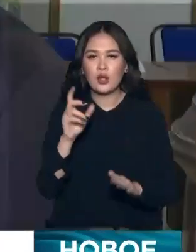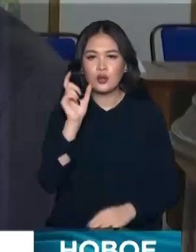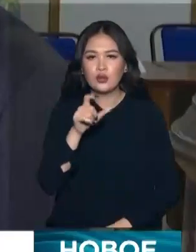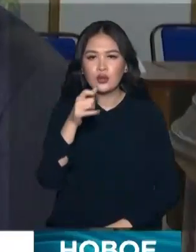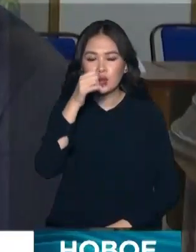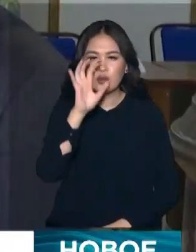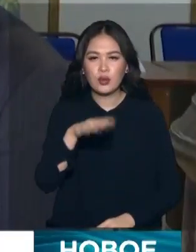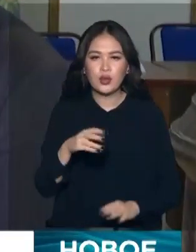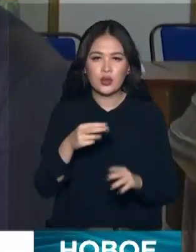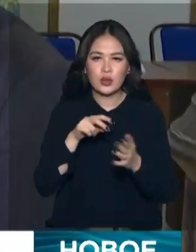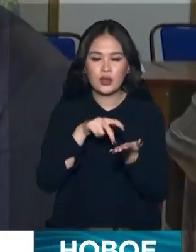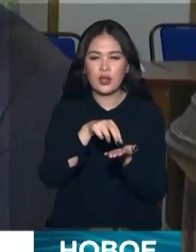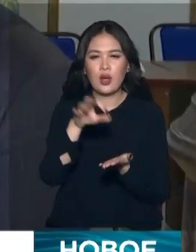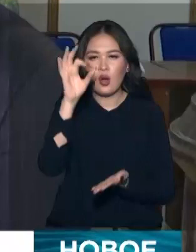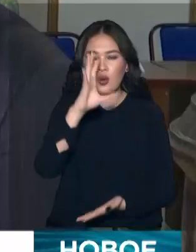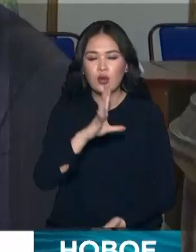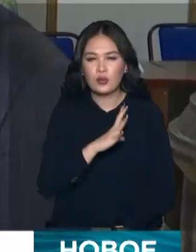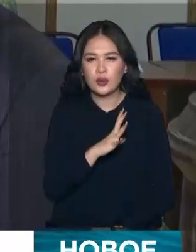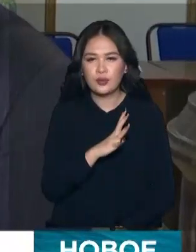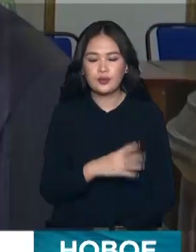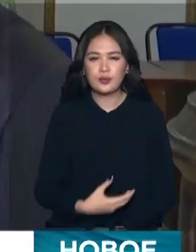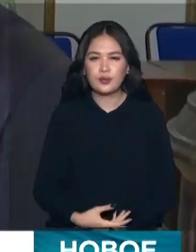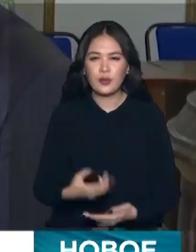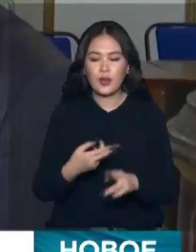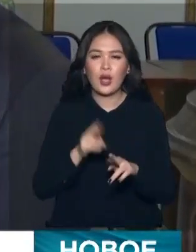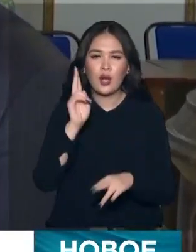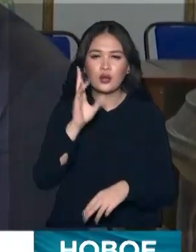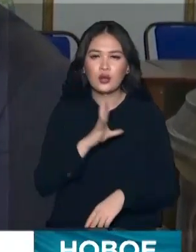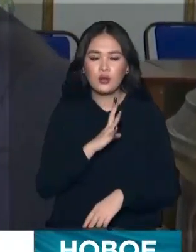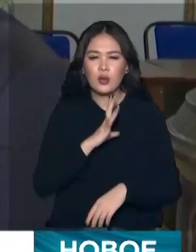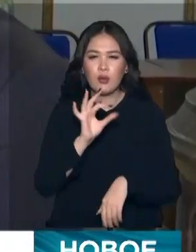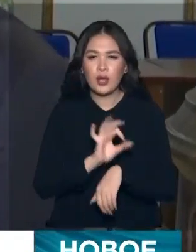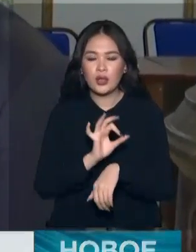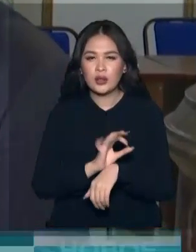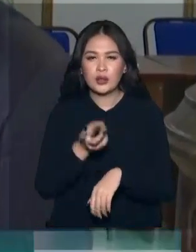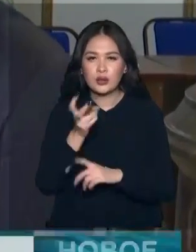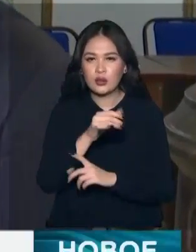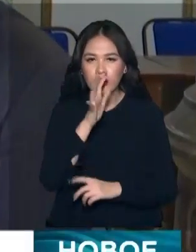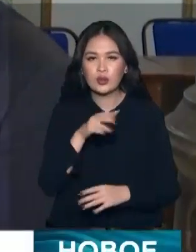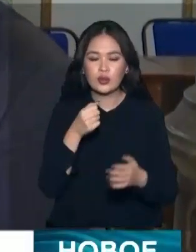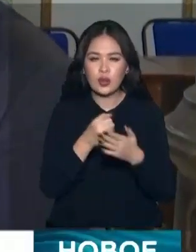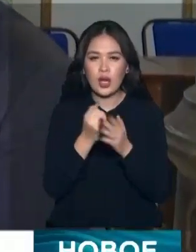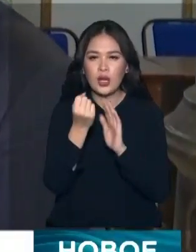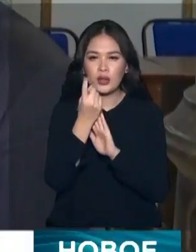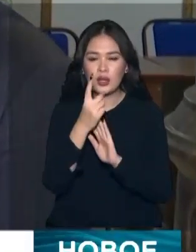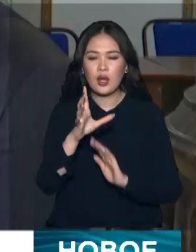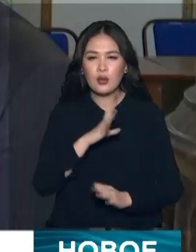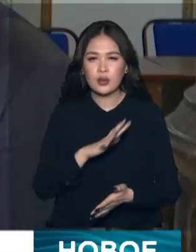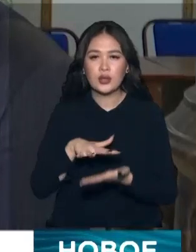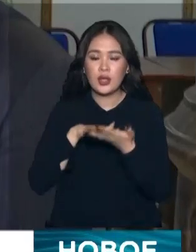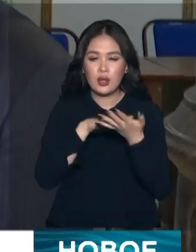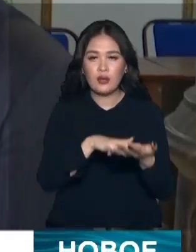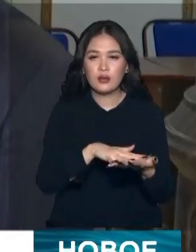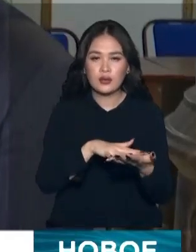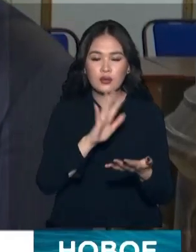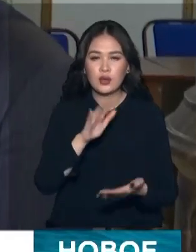пойти на участки. А те люди, которые из-за болезни не могут прийти? Также до 12 будет у нас прием заявок, а